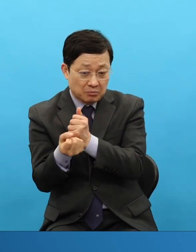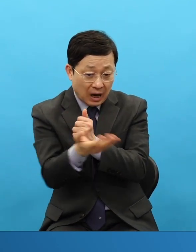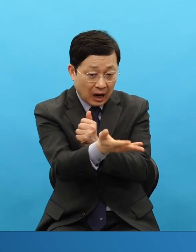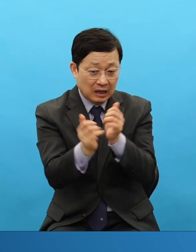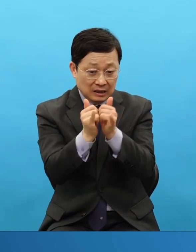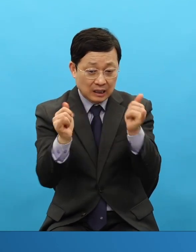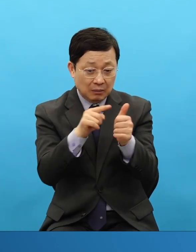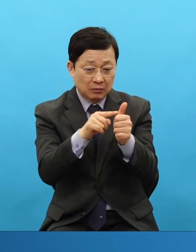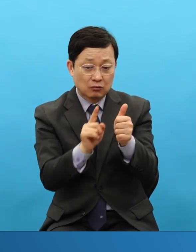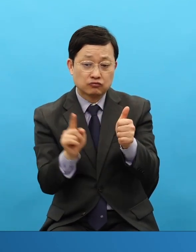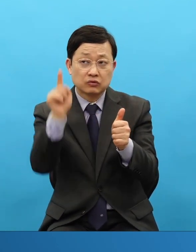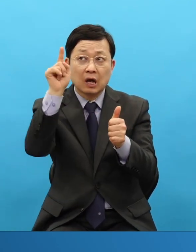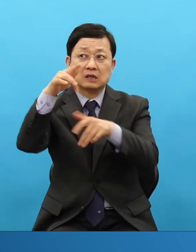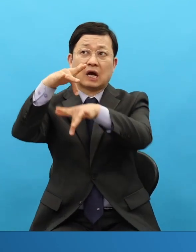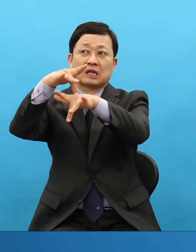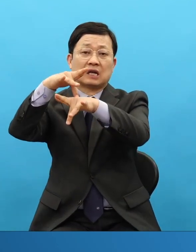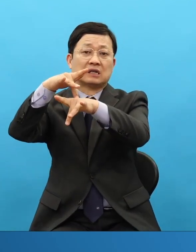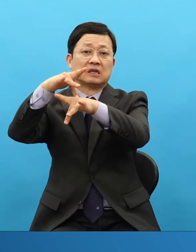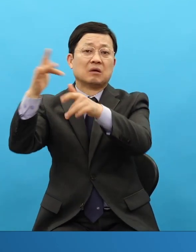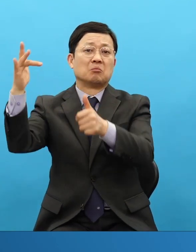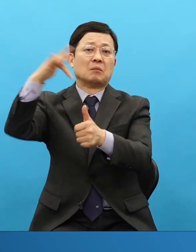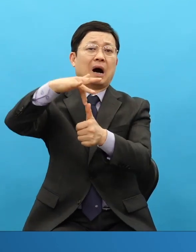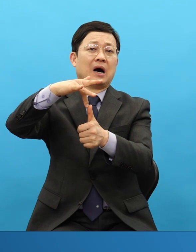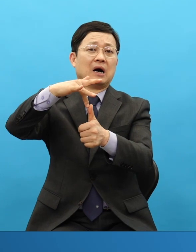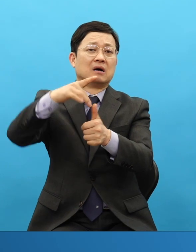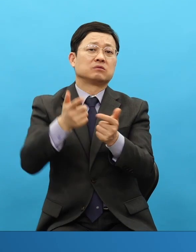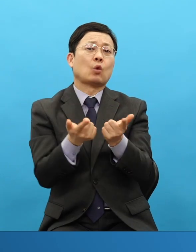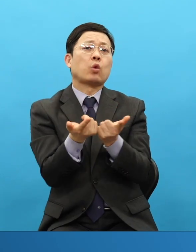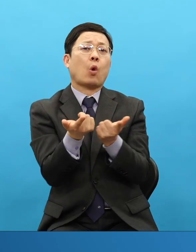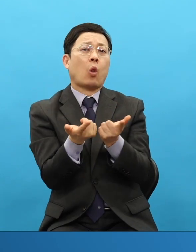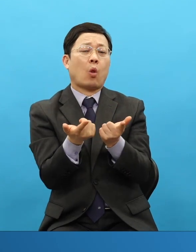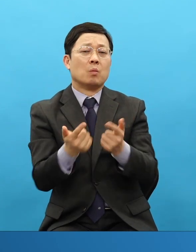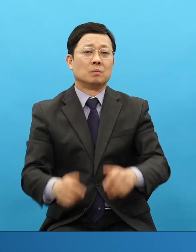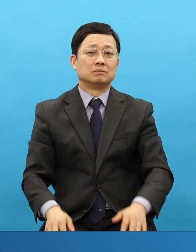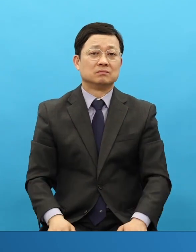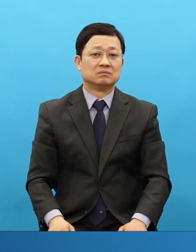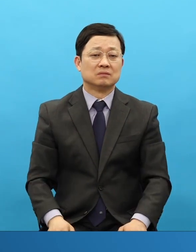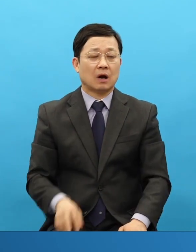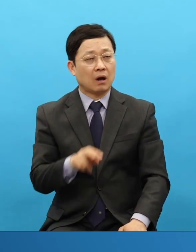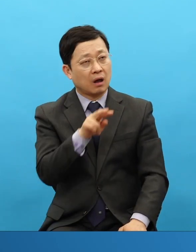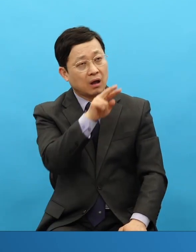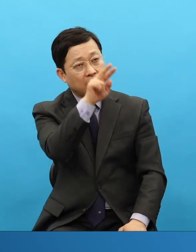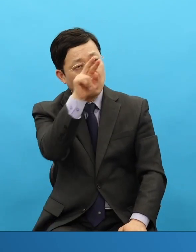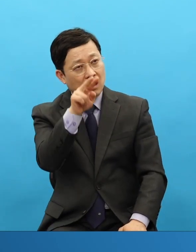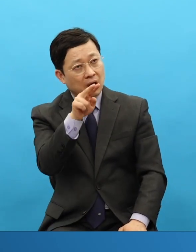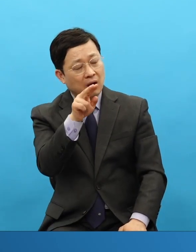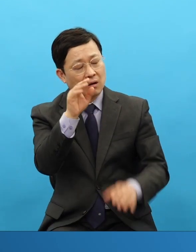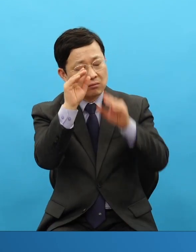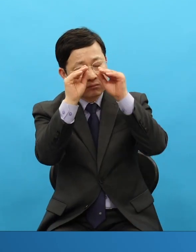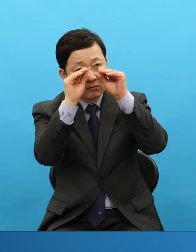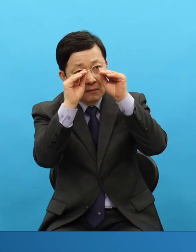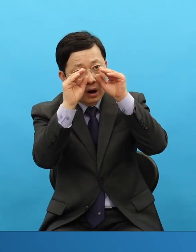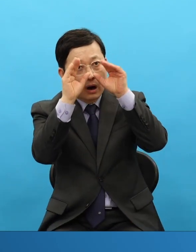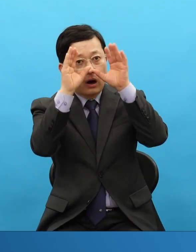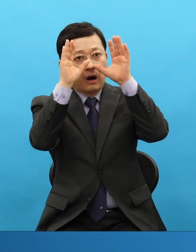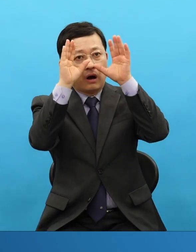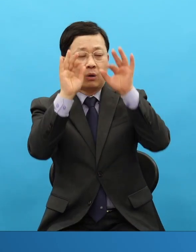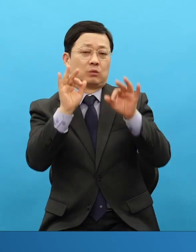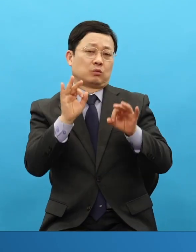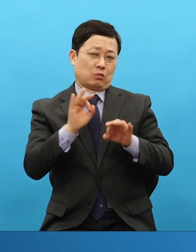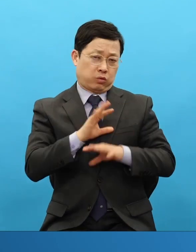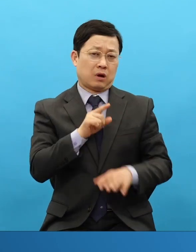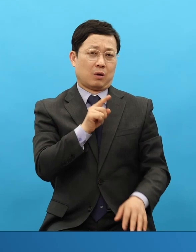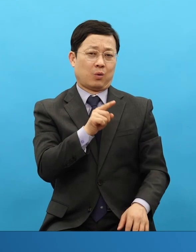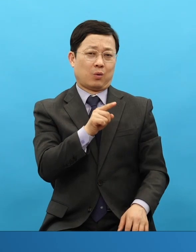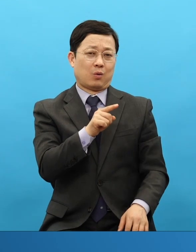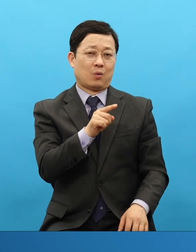하늘이 악의 영들 이랬어요. And he's the authority of the air. 이 알면 놀라운 일이 일어납니다. And if you realize this,